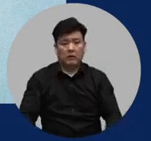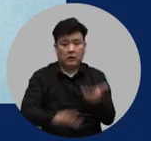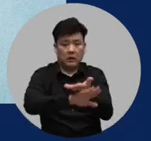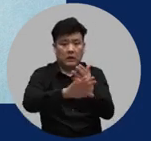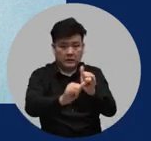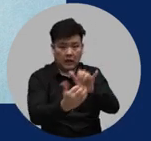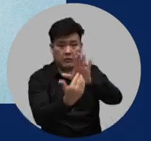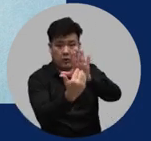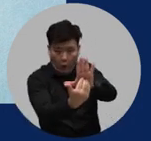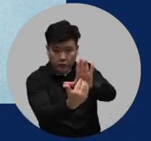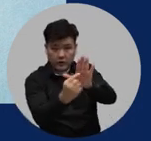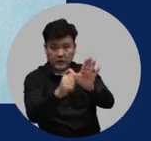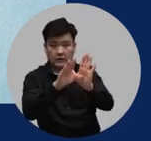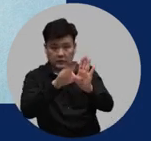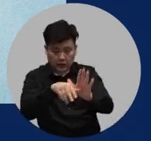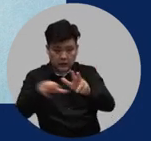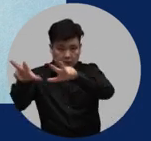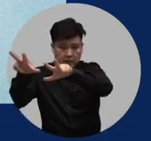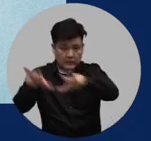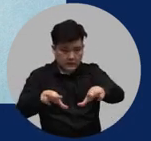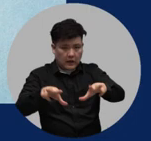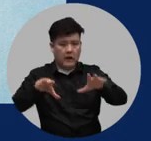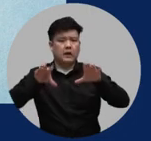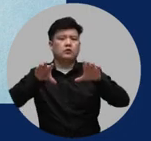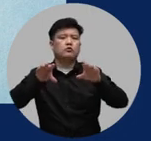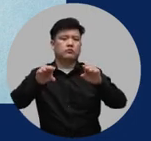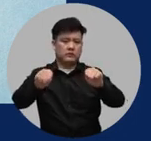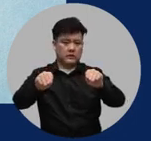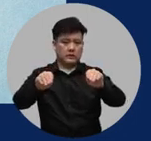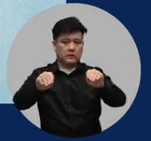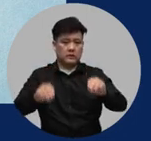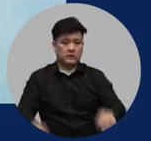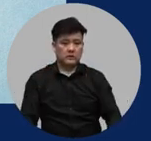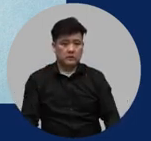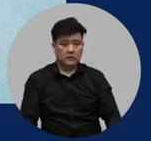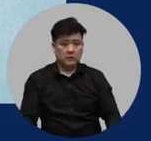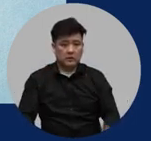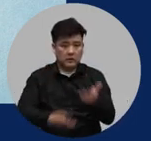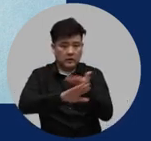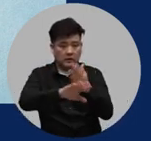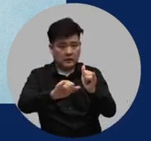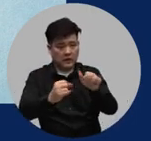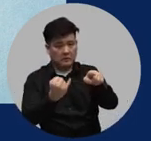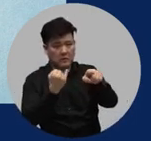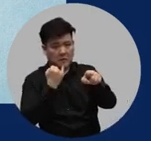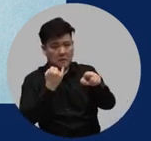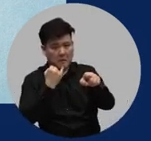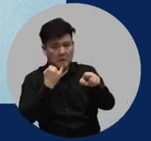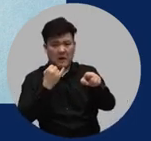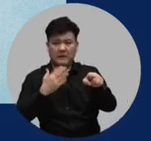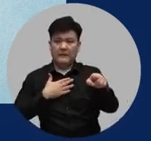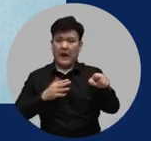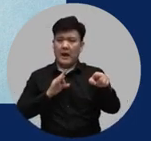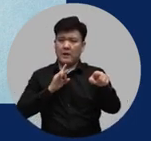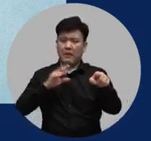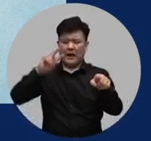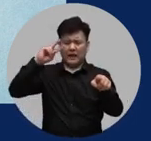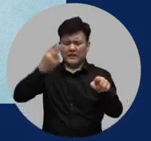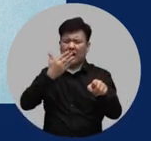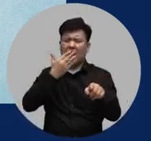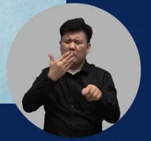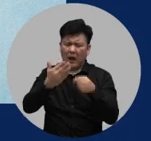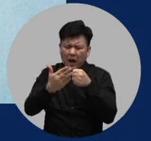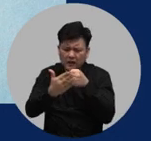상대방이 거부 의사를 하였을 경우에는 즉각 중지하며 상대가 괜찮을 거라는 것은 나만의 착각일 수